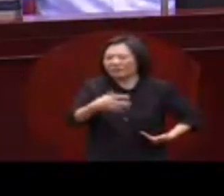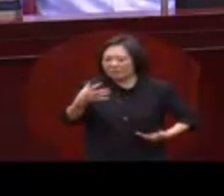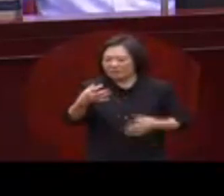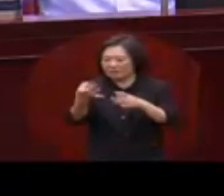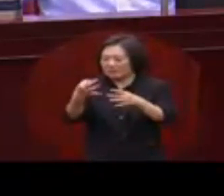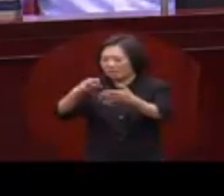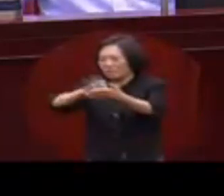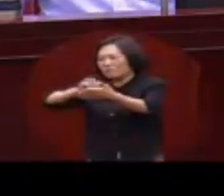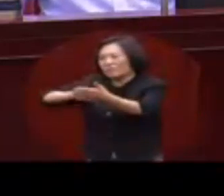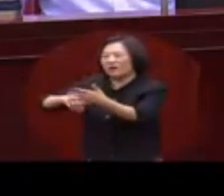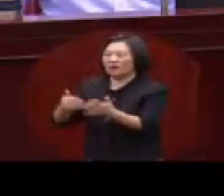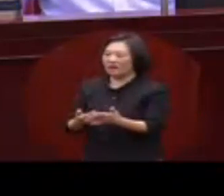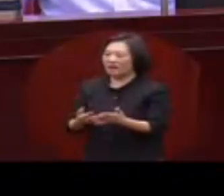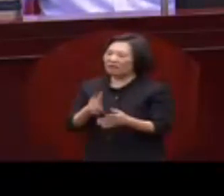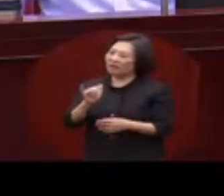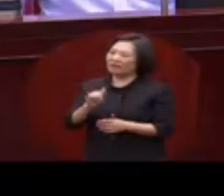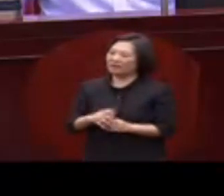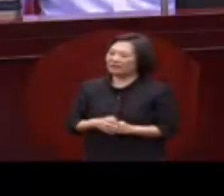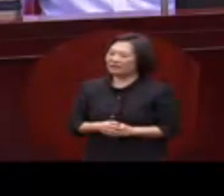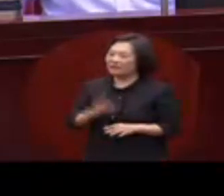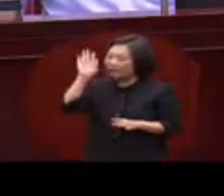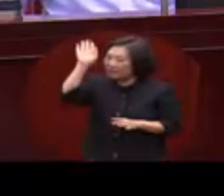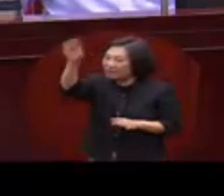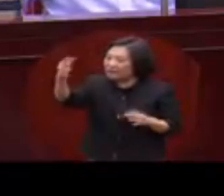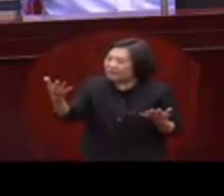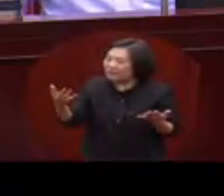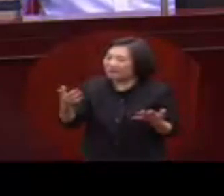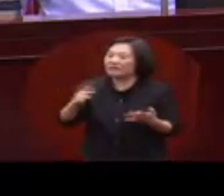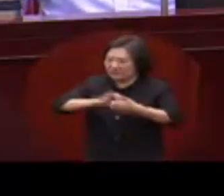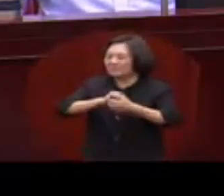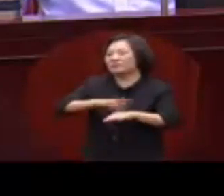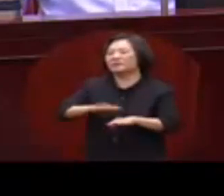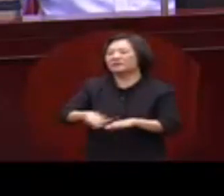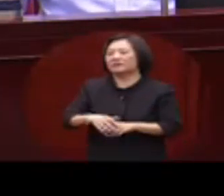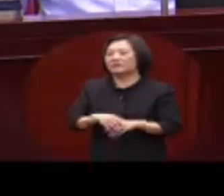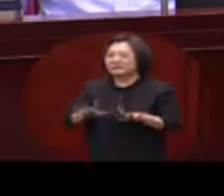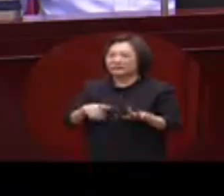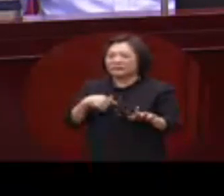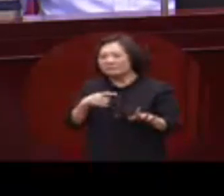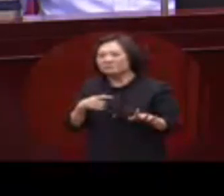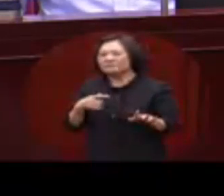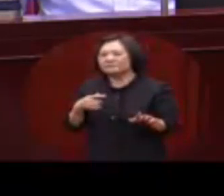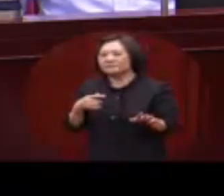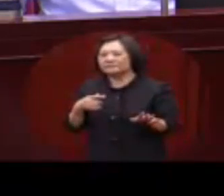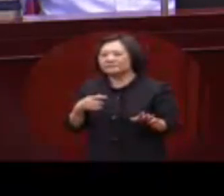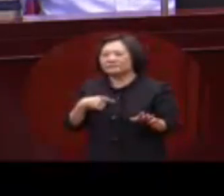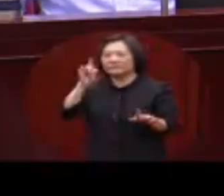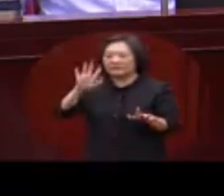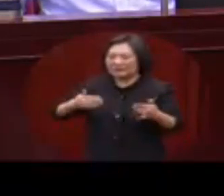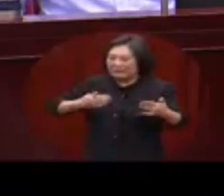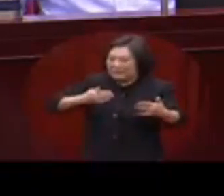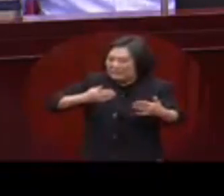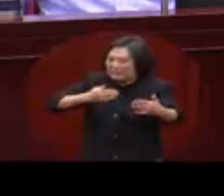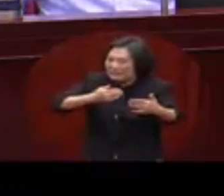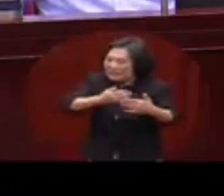变。啊，所以是这样，它一定会发生。啊，发生以后怎么办？现在还无法预测。所以我们在一个全程度上，看到由